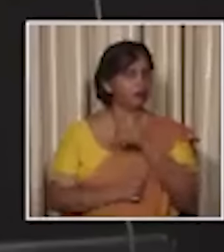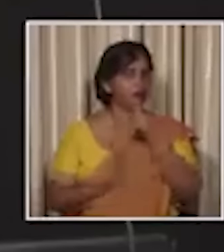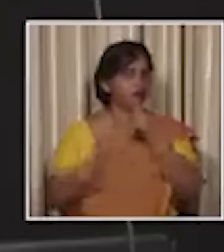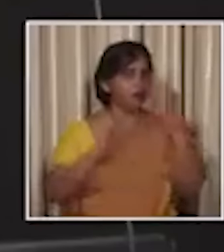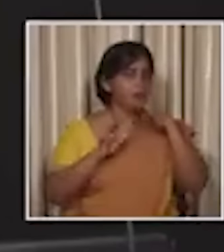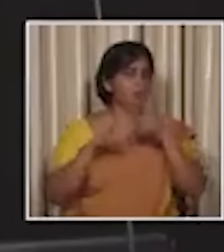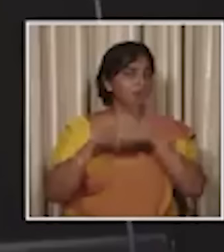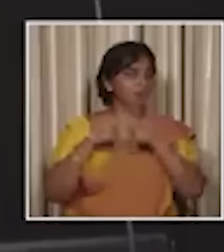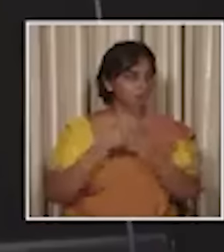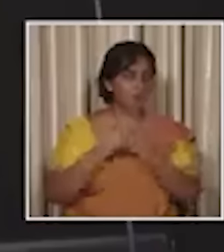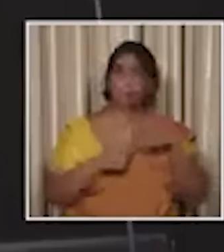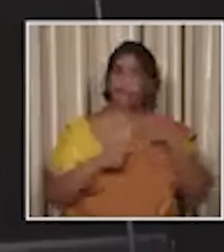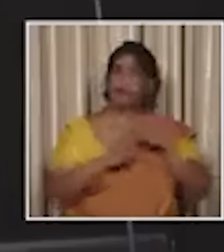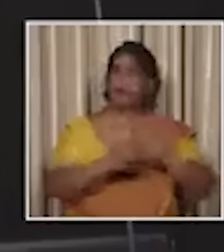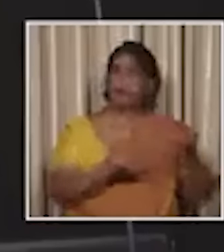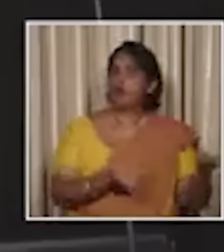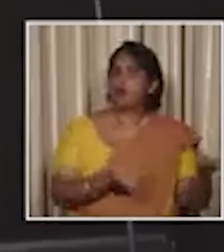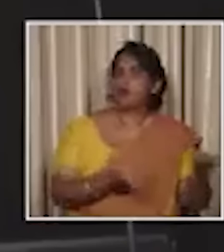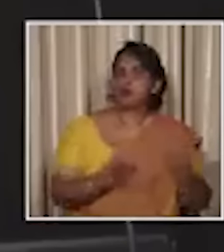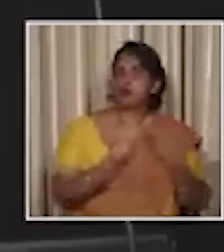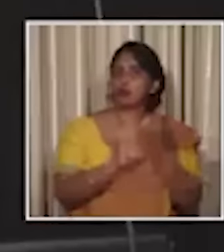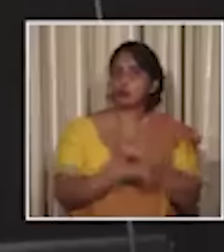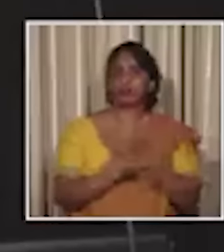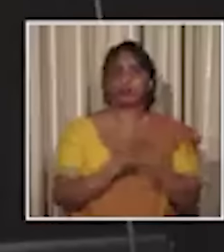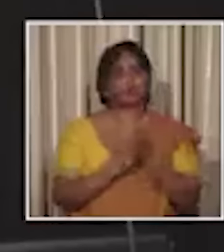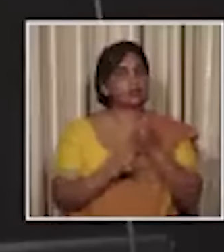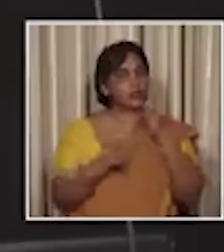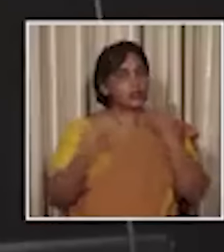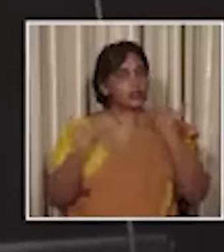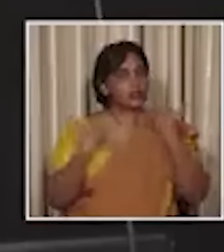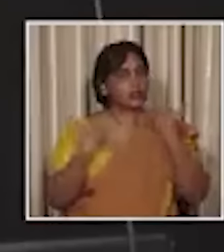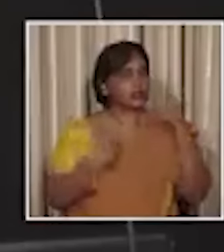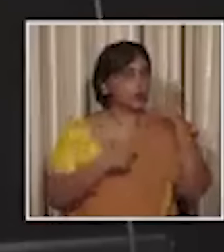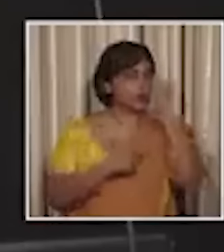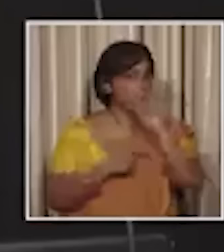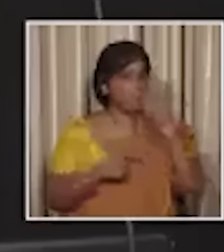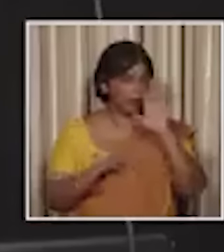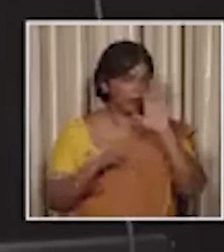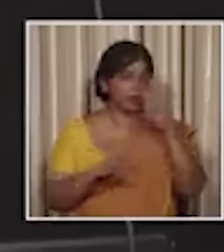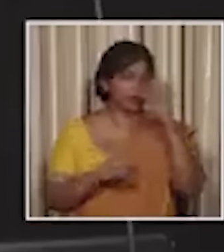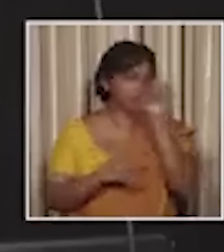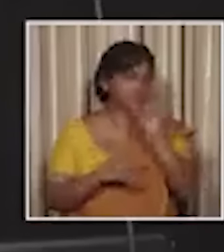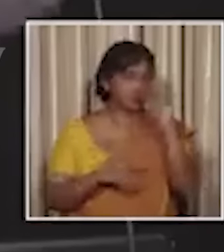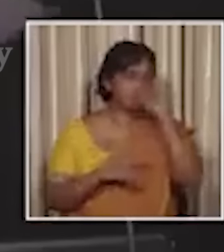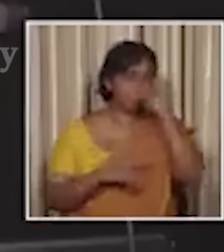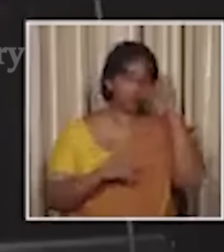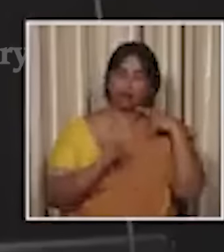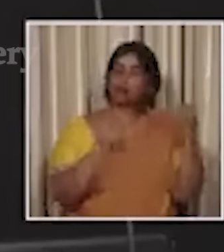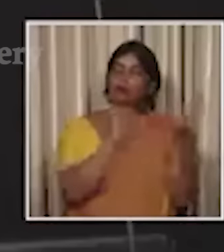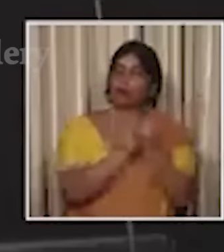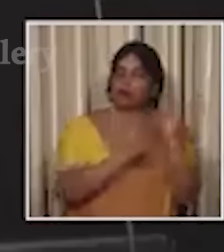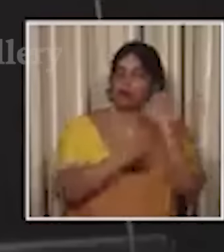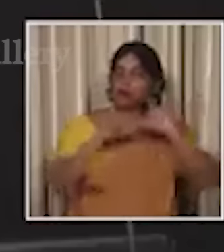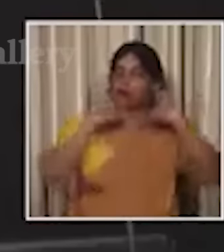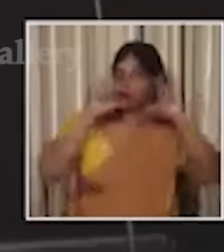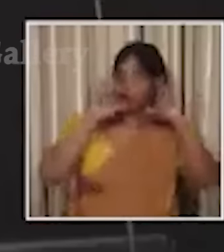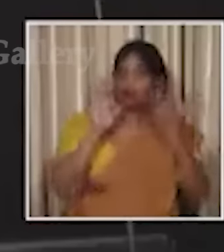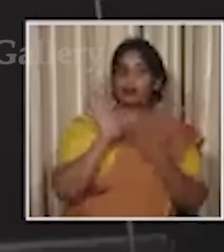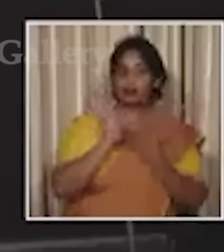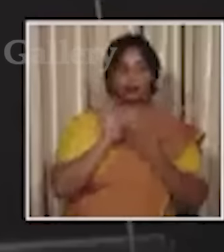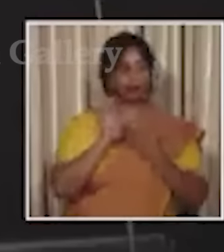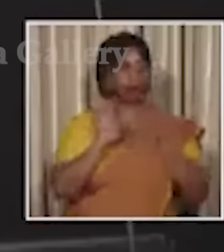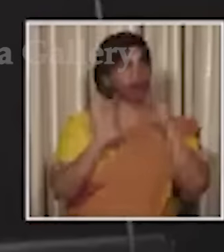சிறிசேன அவர்களோடு பேசிக் கொண்டிருக்கிற ஒரு பெண் குழந்தையினுடைய படத்தை அவருடைய தாயார் என்னிடம் தந்தார். இந்த குழந்தையை நாங்கள்